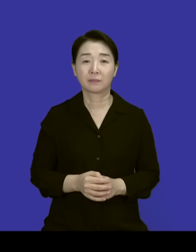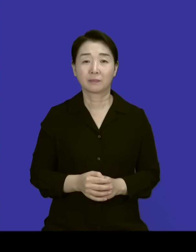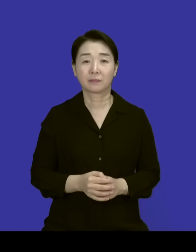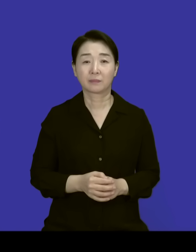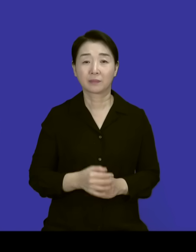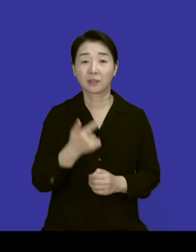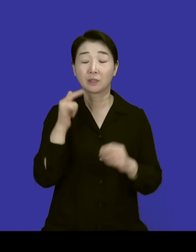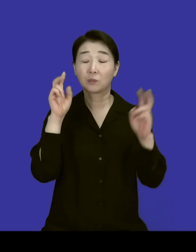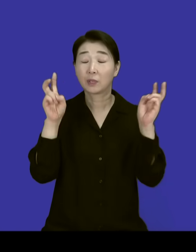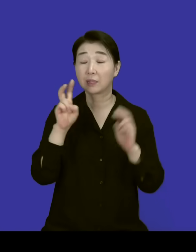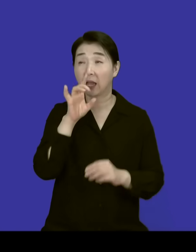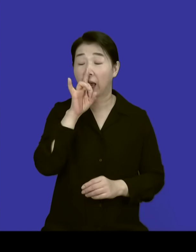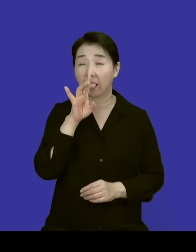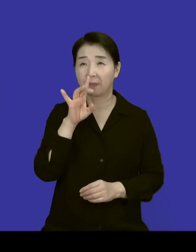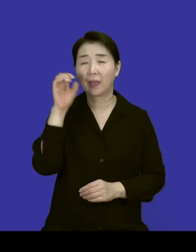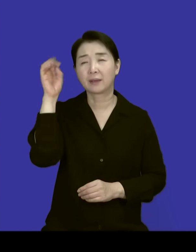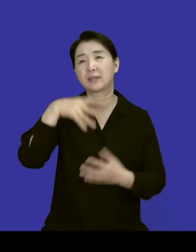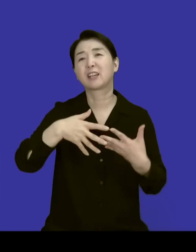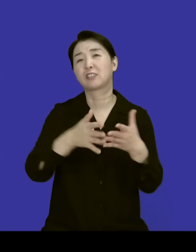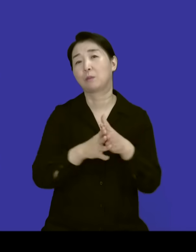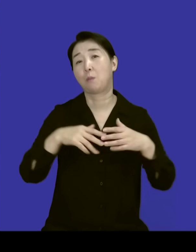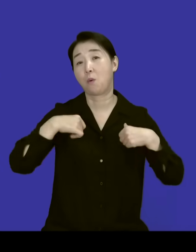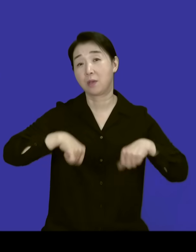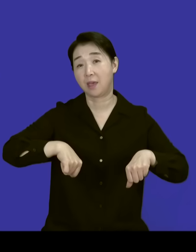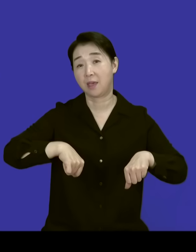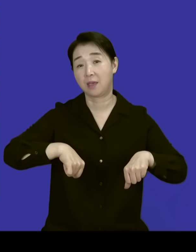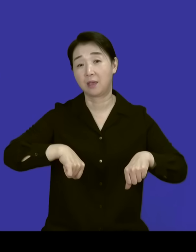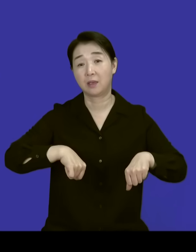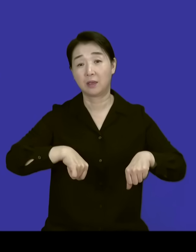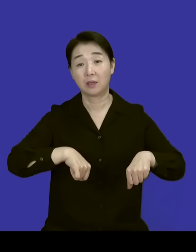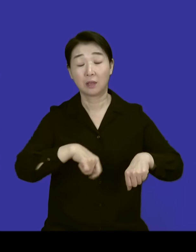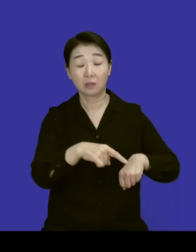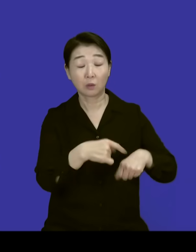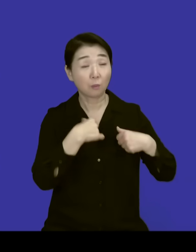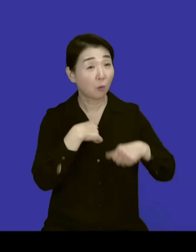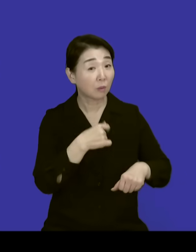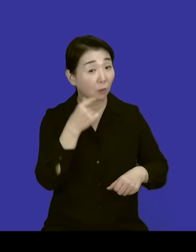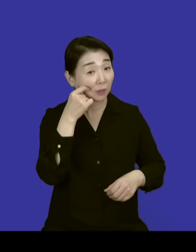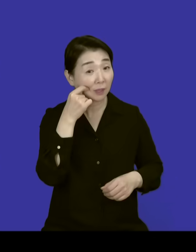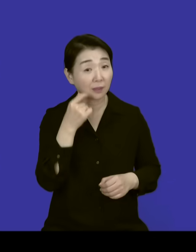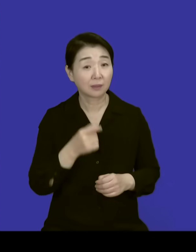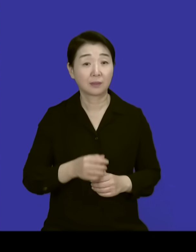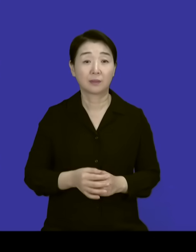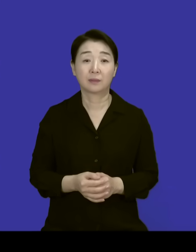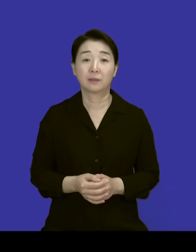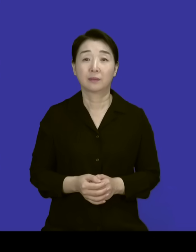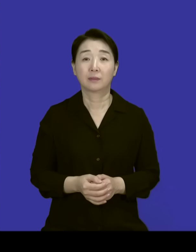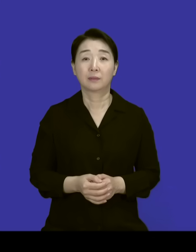안 하죠. 예, 안 하면 아니 안 해도 되죠. 네, 안 하죠. 그냥. 네네. 근데 안 할 수는 없는 건가요?